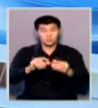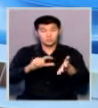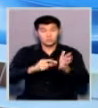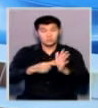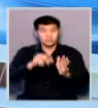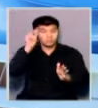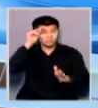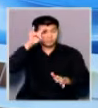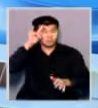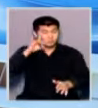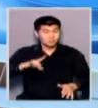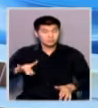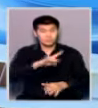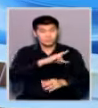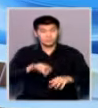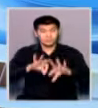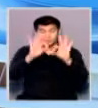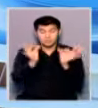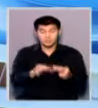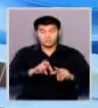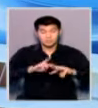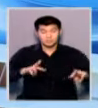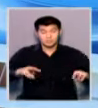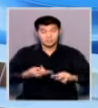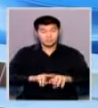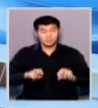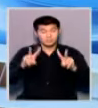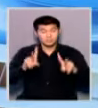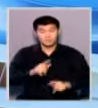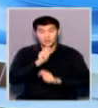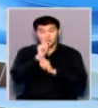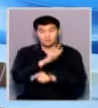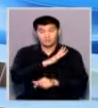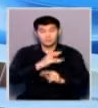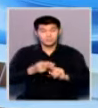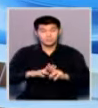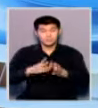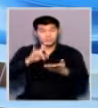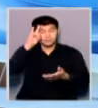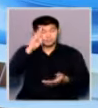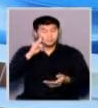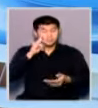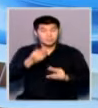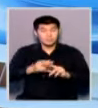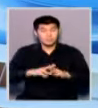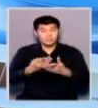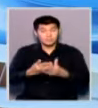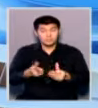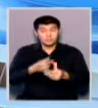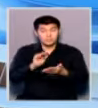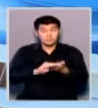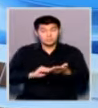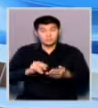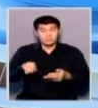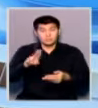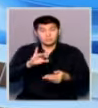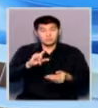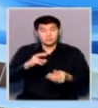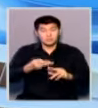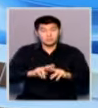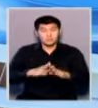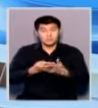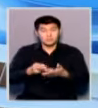оқушысына Қазақстан Республикасының мәдениет министрлігі атынан арнайы сый табысталды. Қазақтың атын әлемге танытқан қайталанбас әнші Димаш Құдайберген